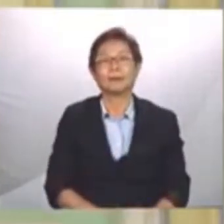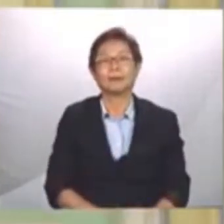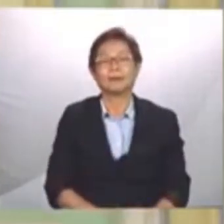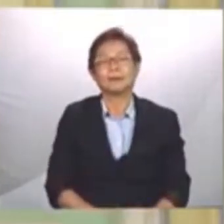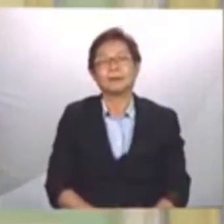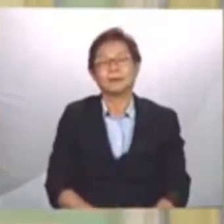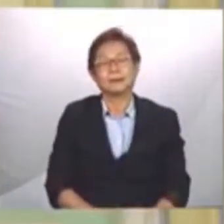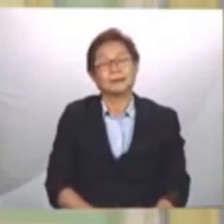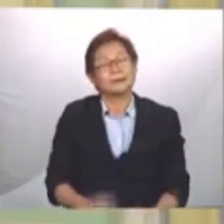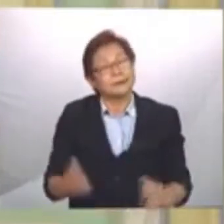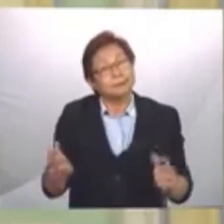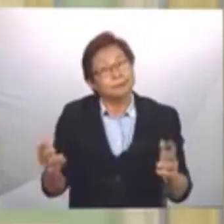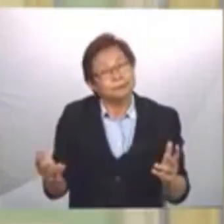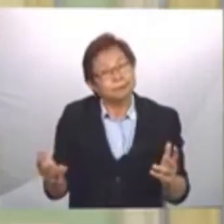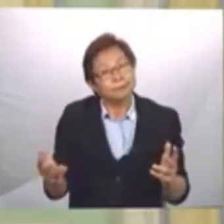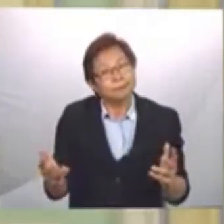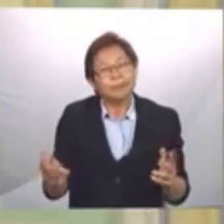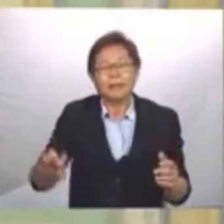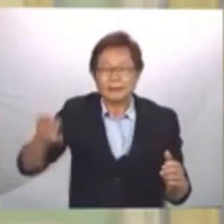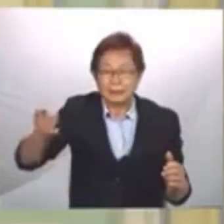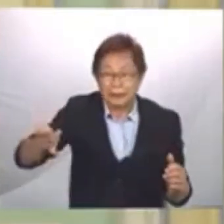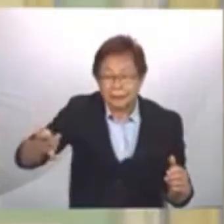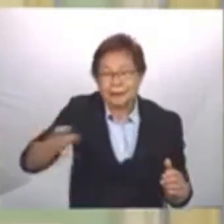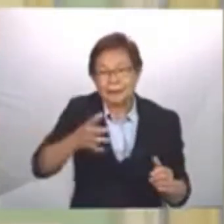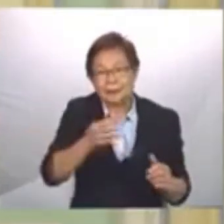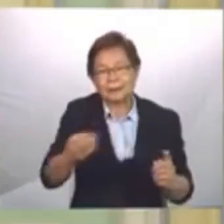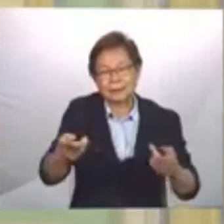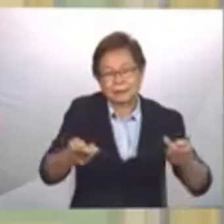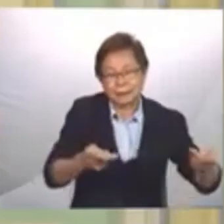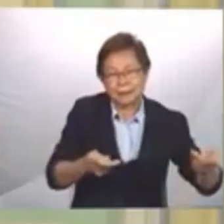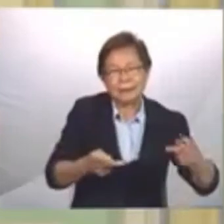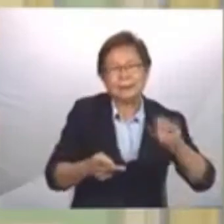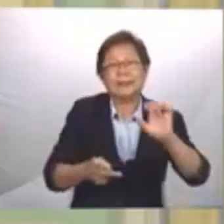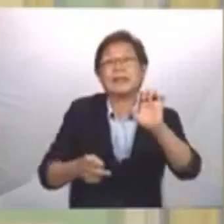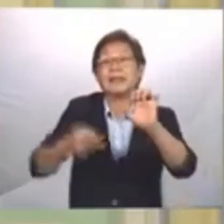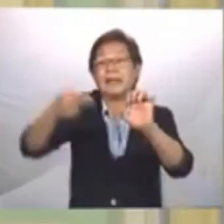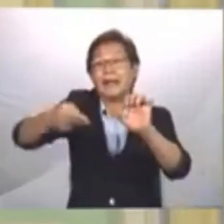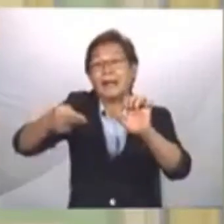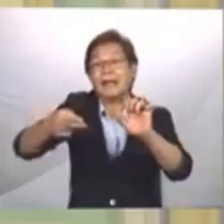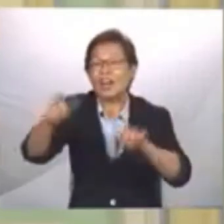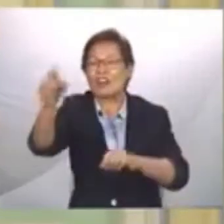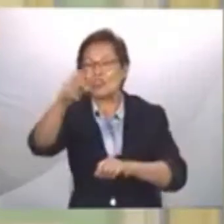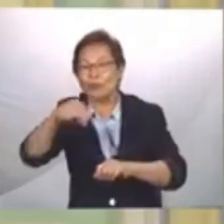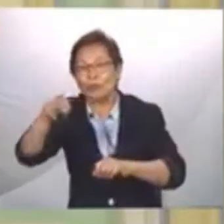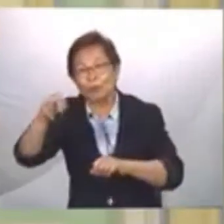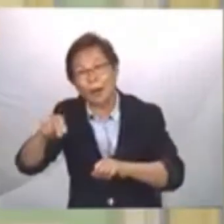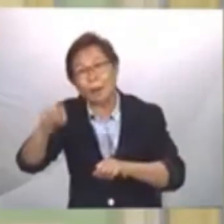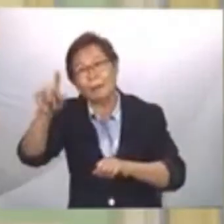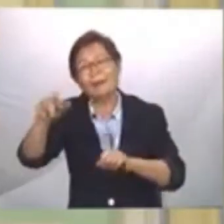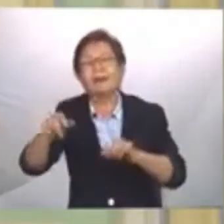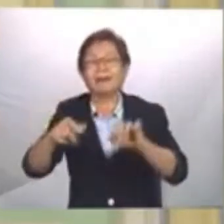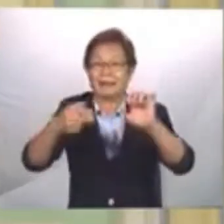Walaubagaimanapun, teksi dan kenderaan e-hailing dibenarkan untuk